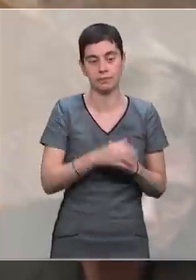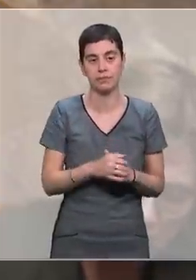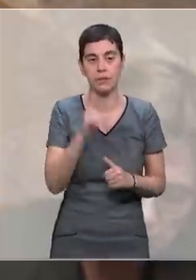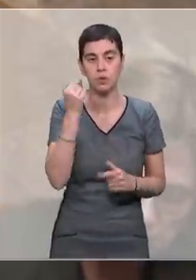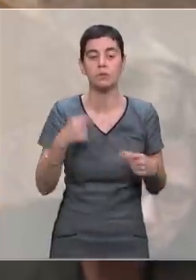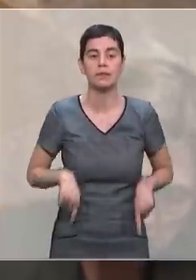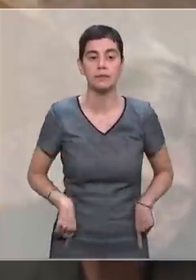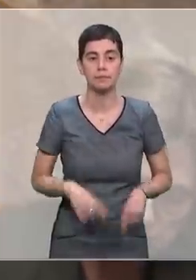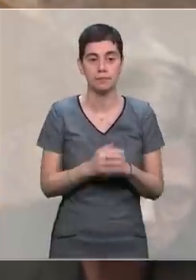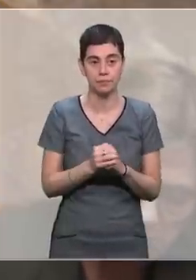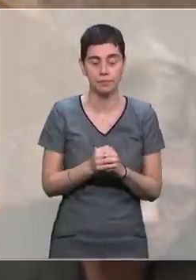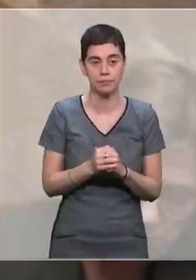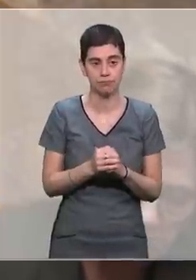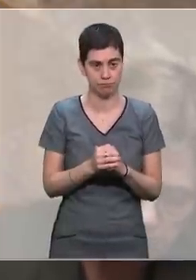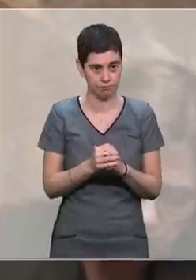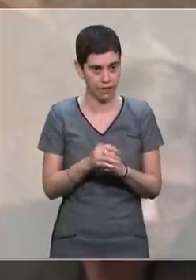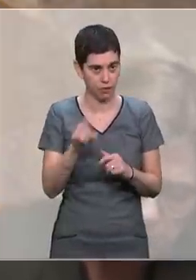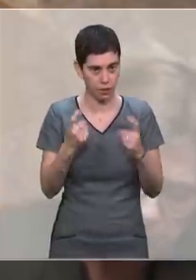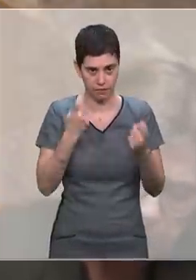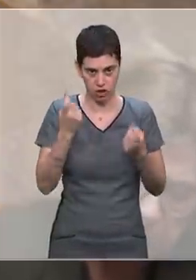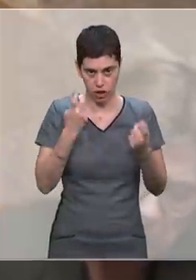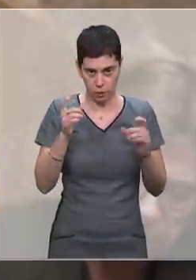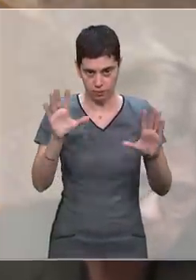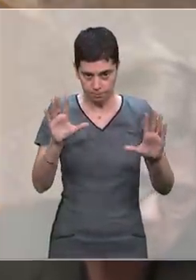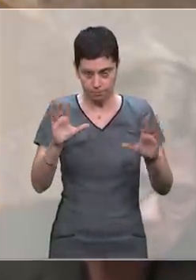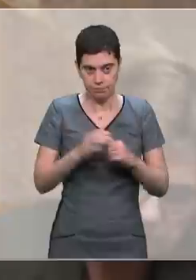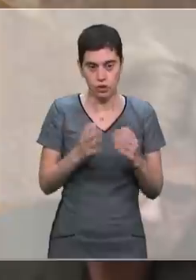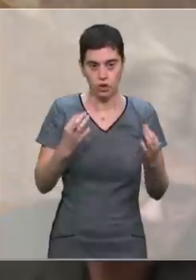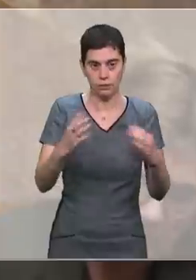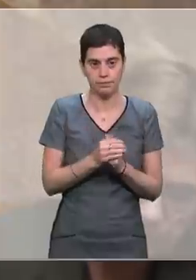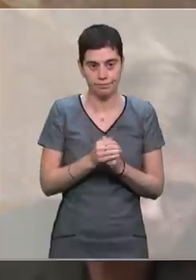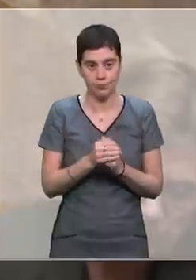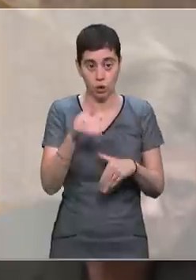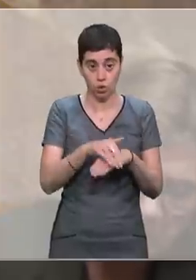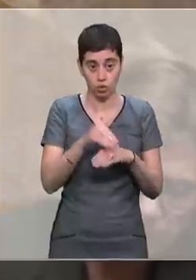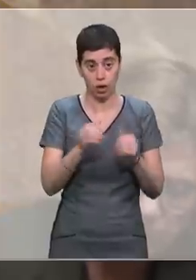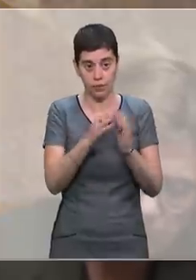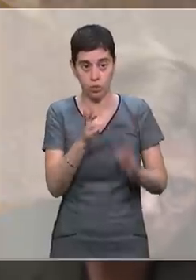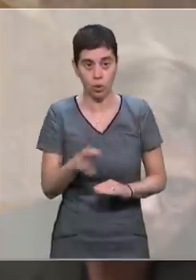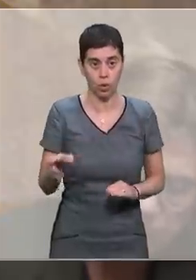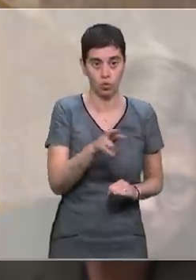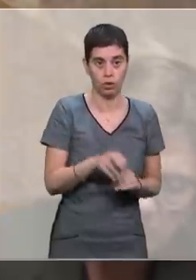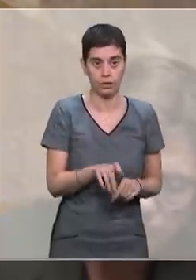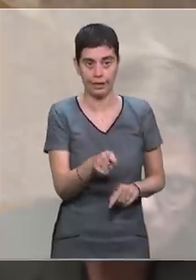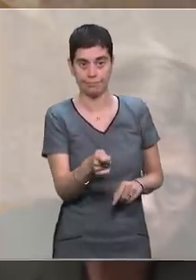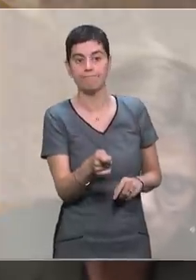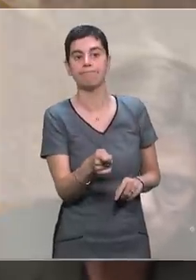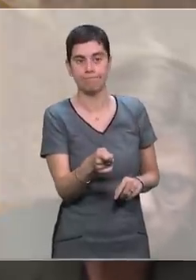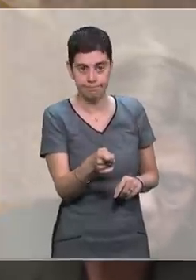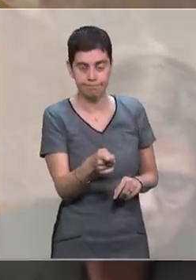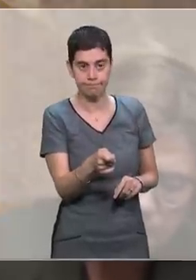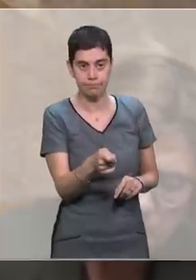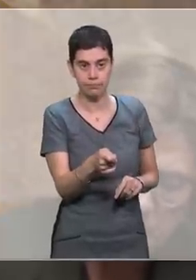le ministre, prenez quelques instants pour imaginer la scène. Vous rentrez chez vous ce soir, vous mettez la clé dans la serrure de votre